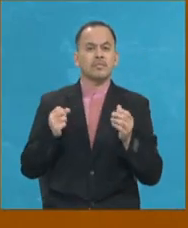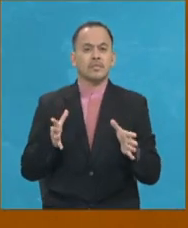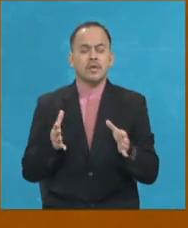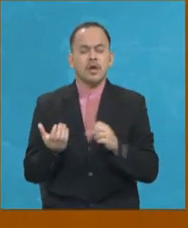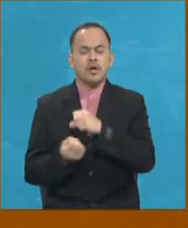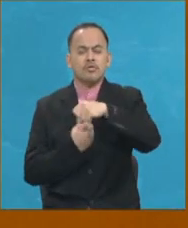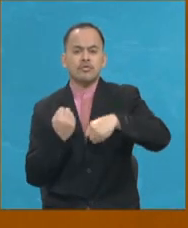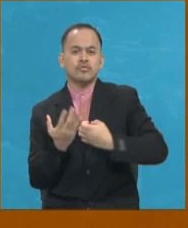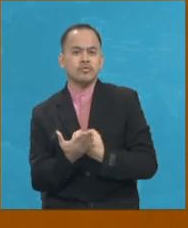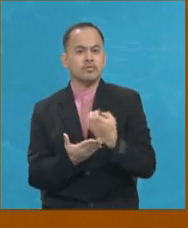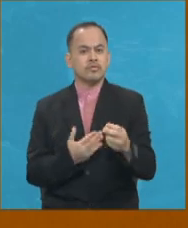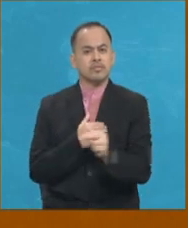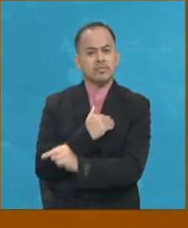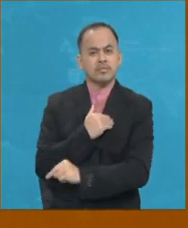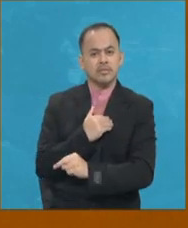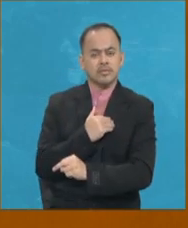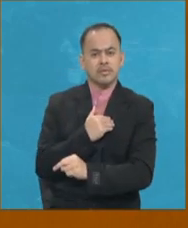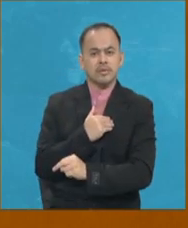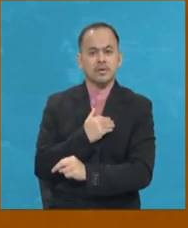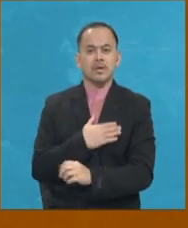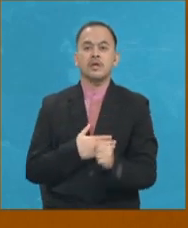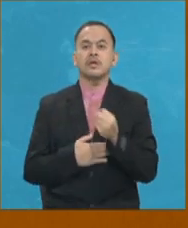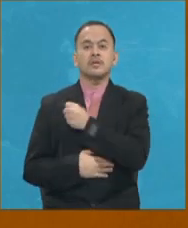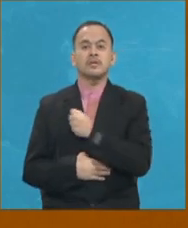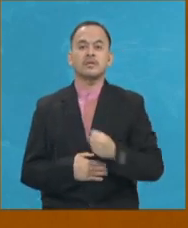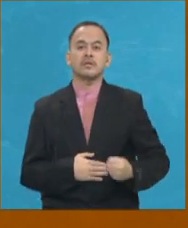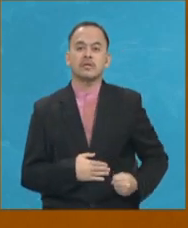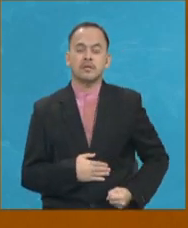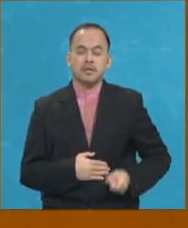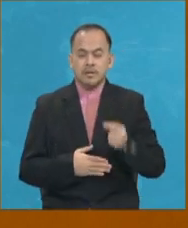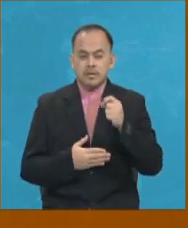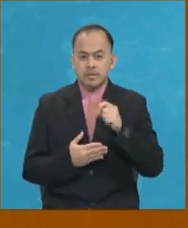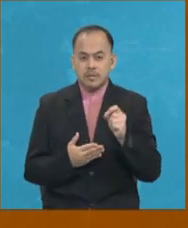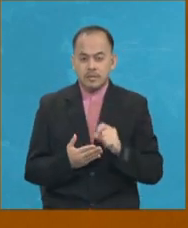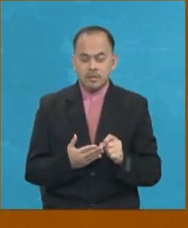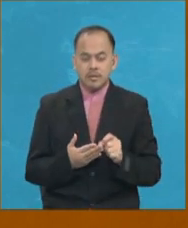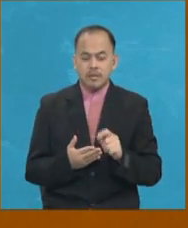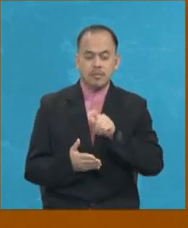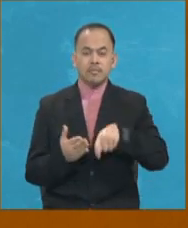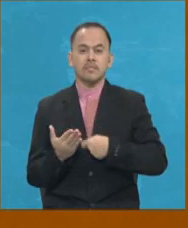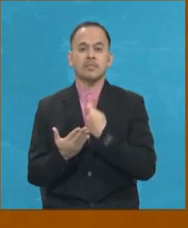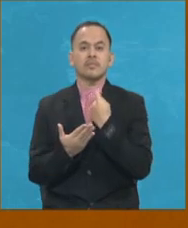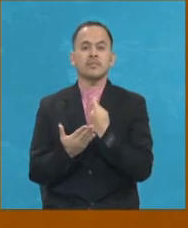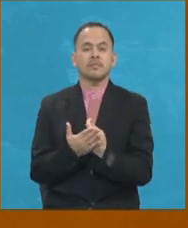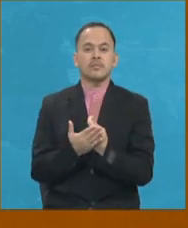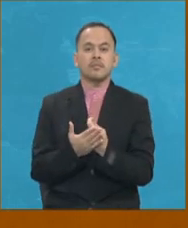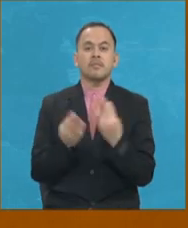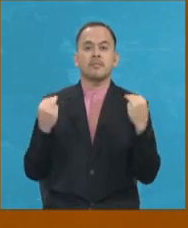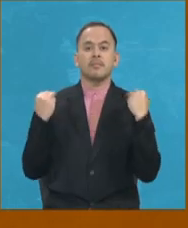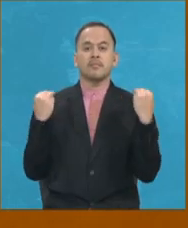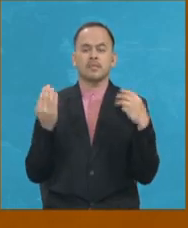negara bete telah pun memperkenankan penumbuhan majelis penyelidikan